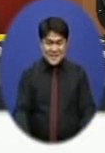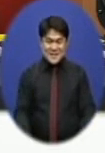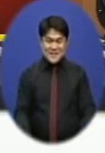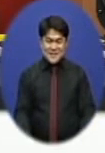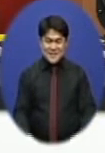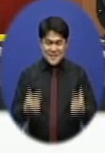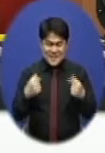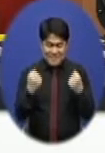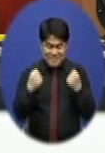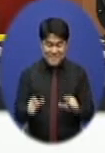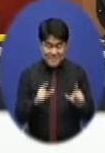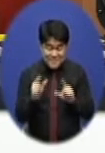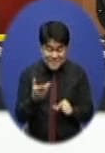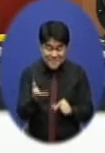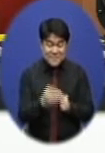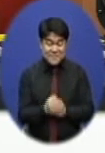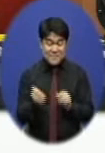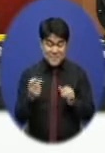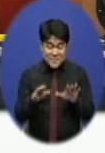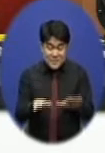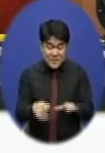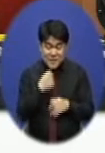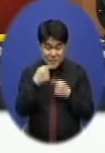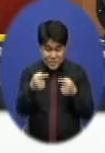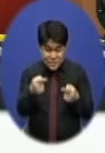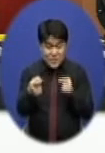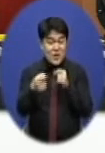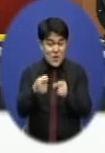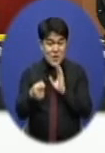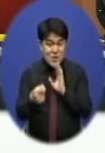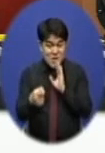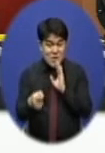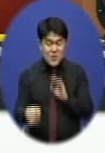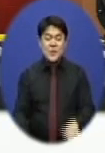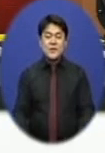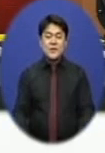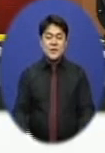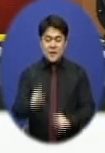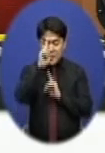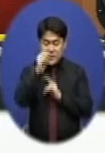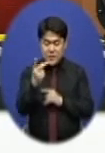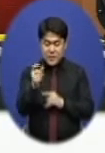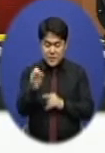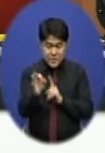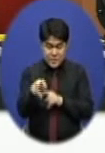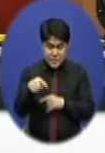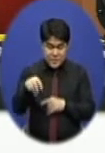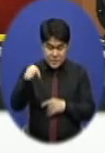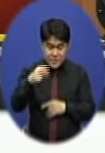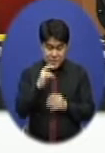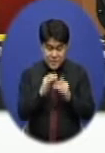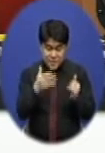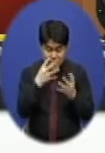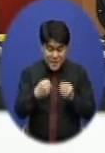네. 늘 건강하시고, 이제 뭐, 구정 며칠 남지 않았습니다. 네. 네. 이효종이 서정우가 새해 복 많이